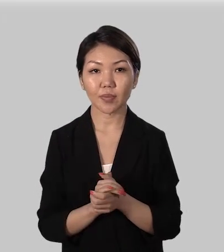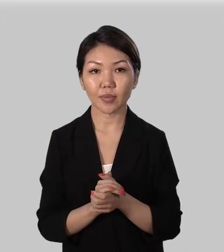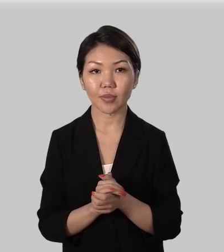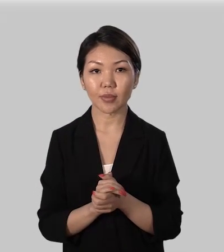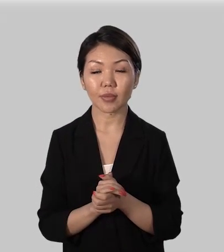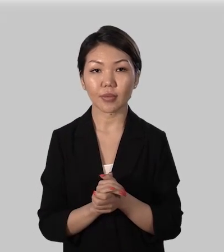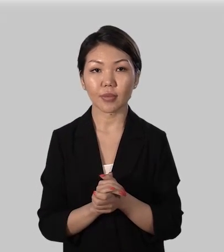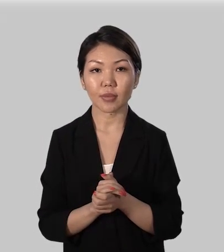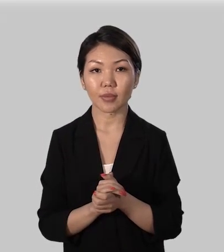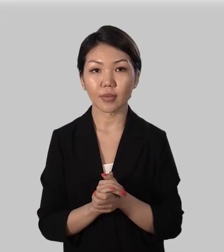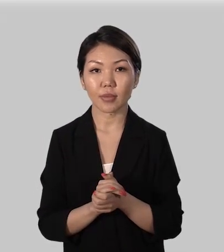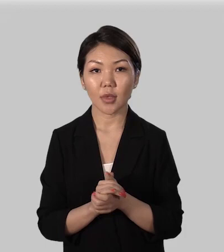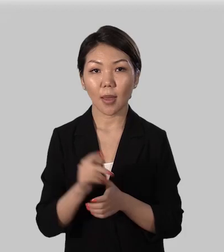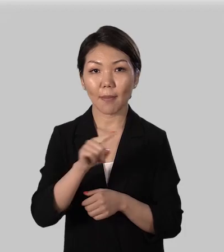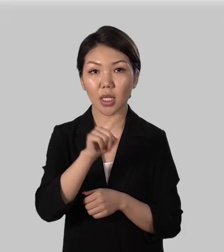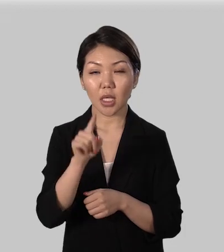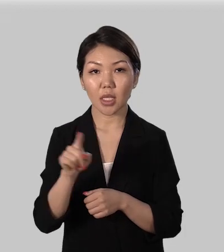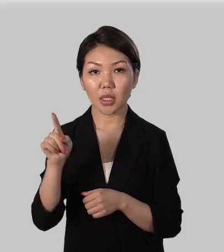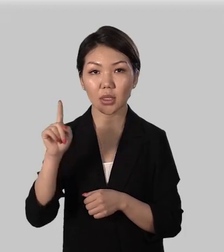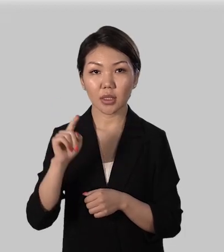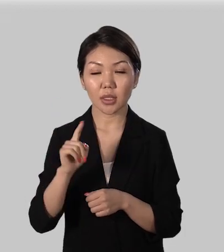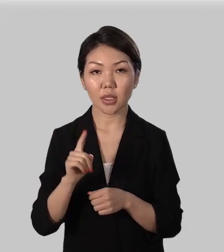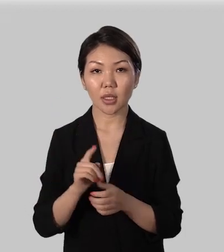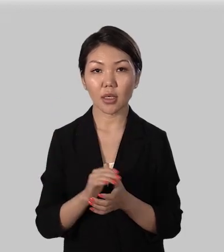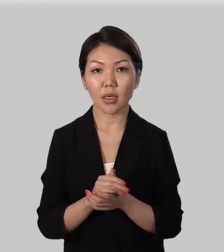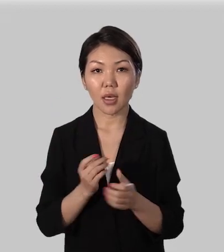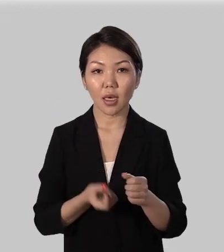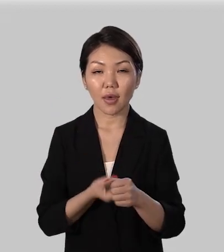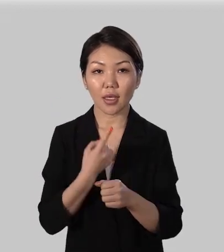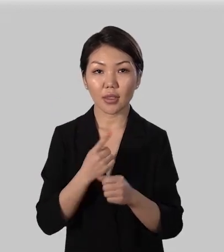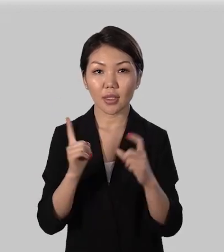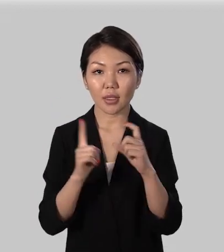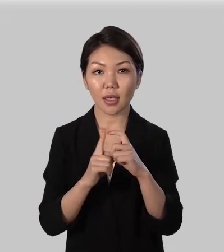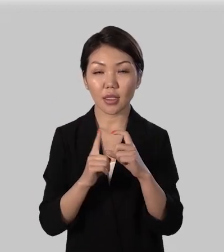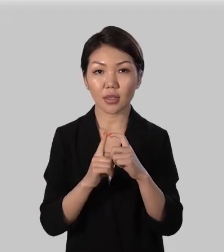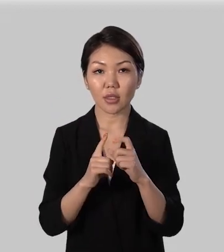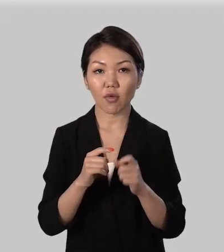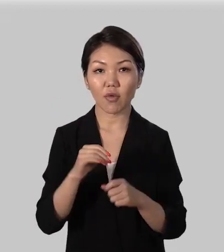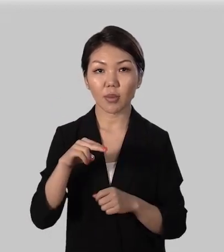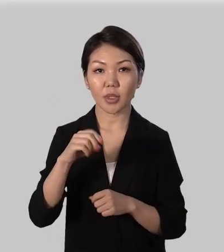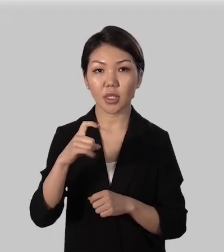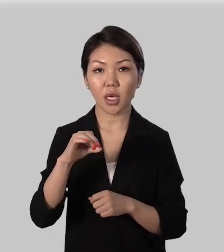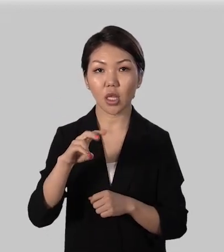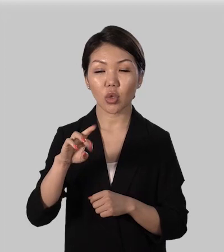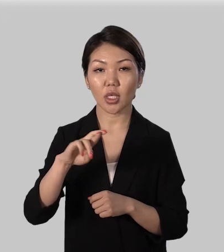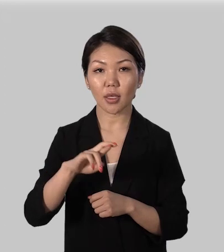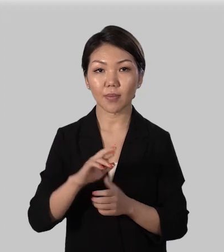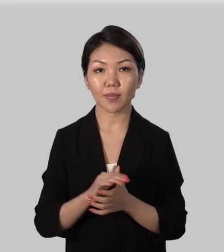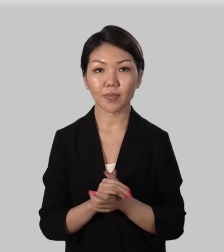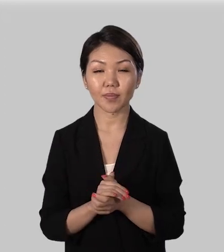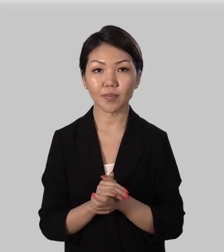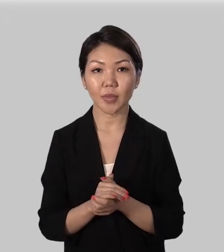психологический прилагательное психологический образовано от имени существительного психология